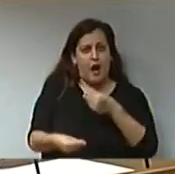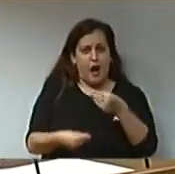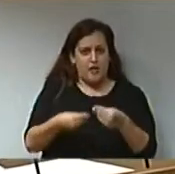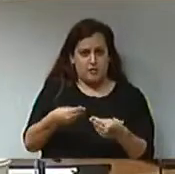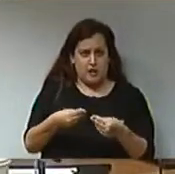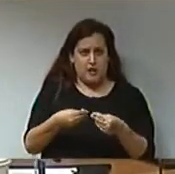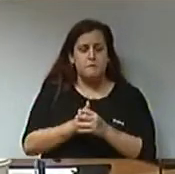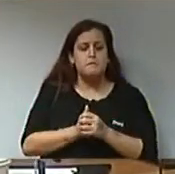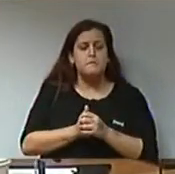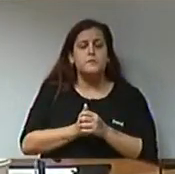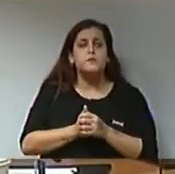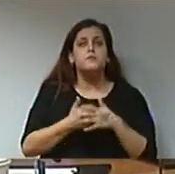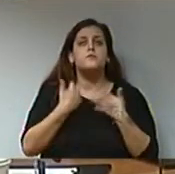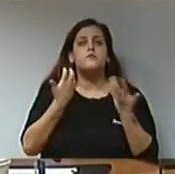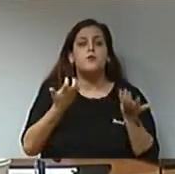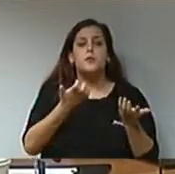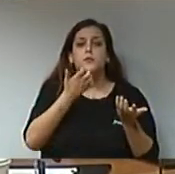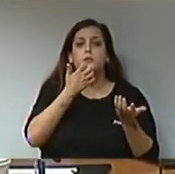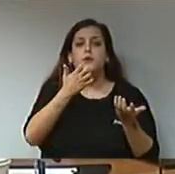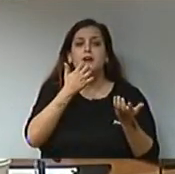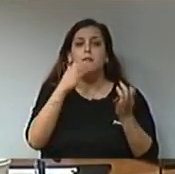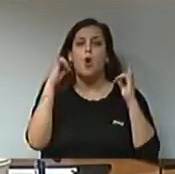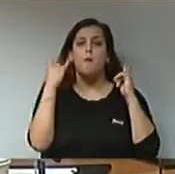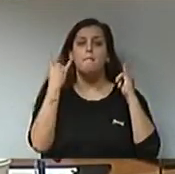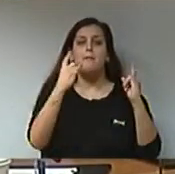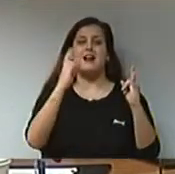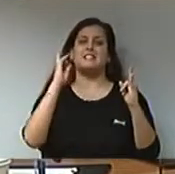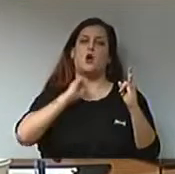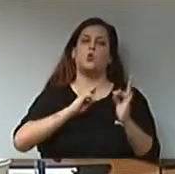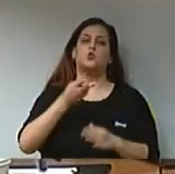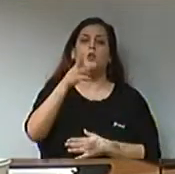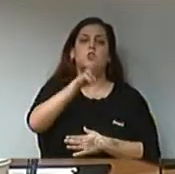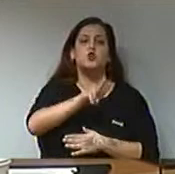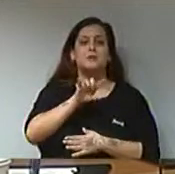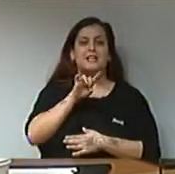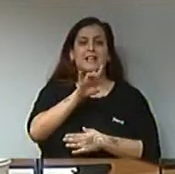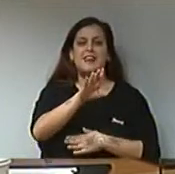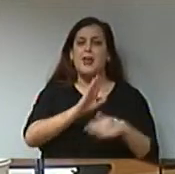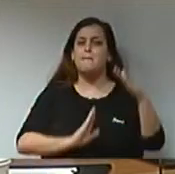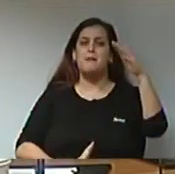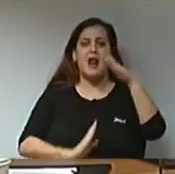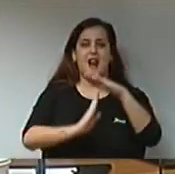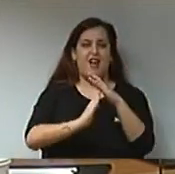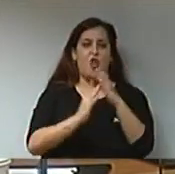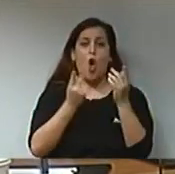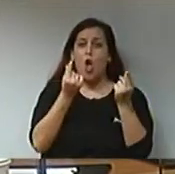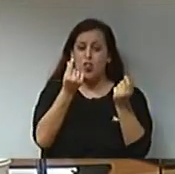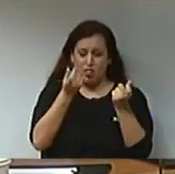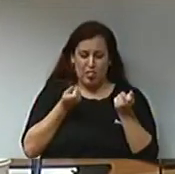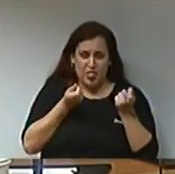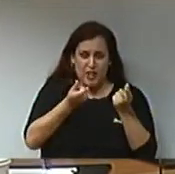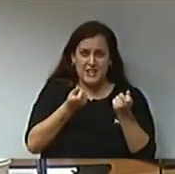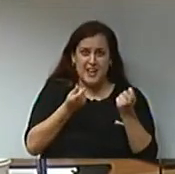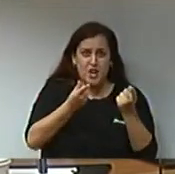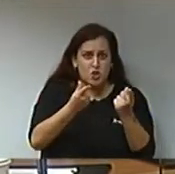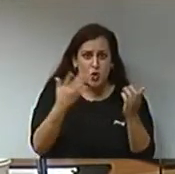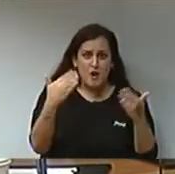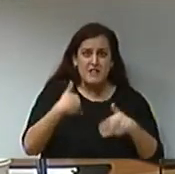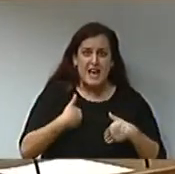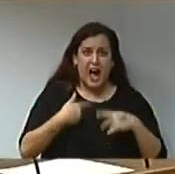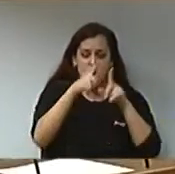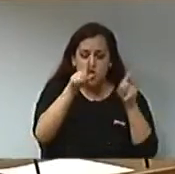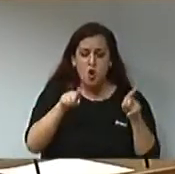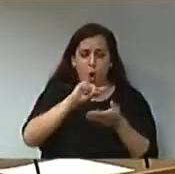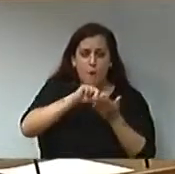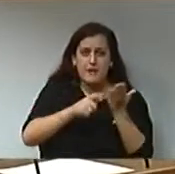via morta. Per exemple, el Parc Sagunt. Parc Sagunt, en 2015 estava paralitzat, no tenia diners ni per pagar les nòmines.